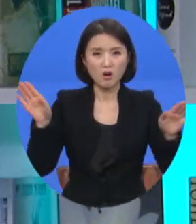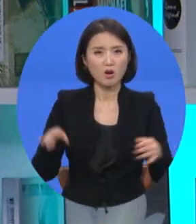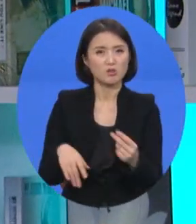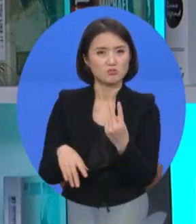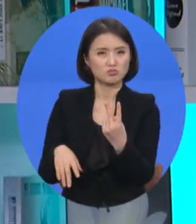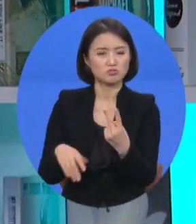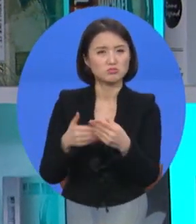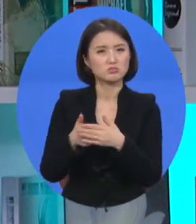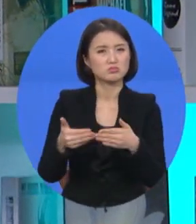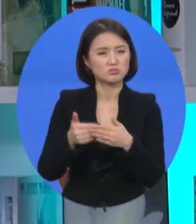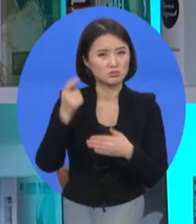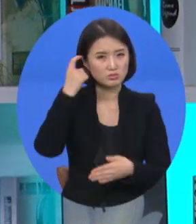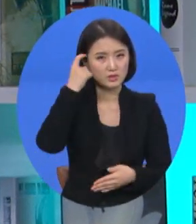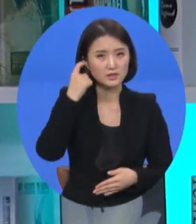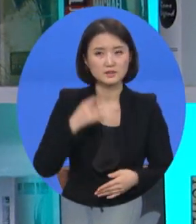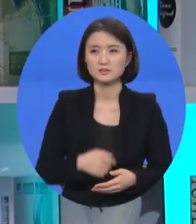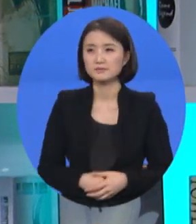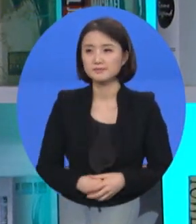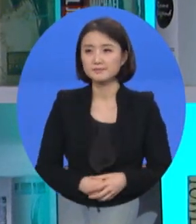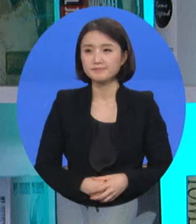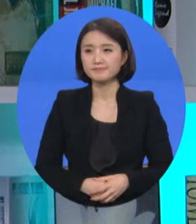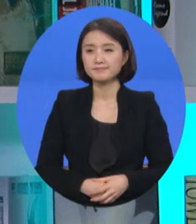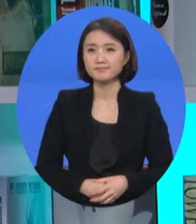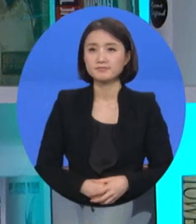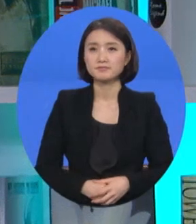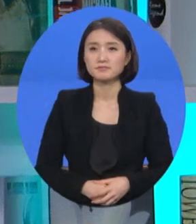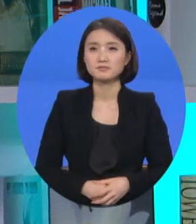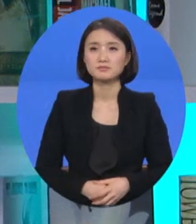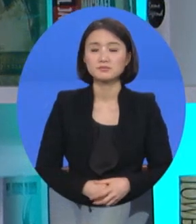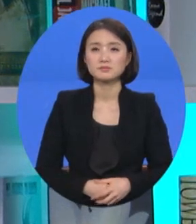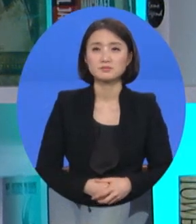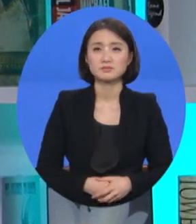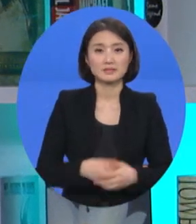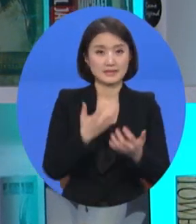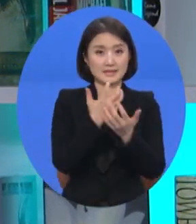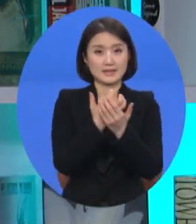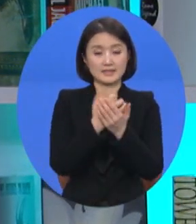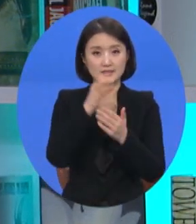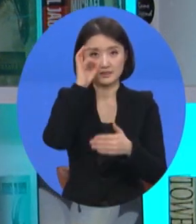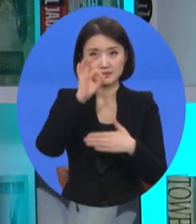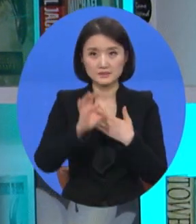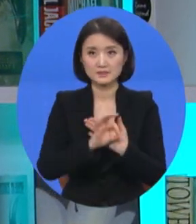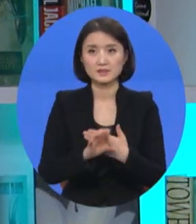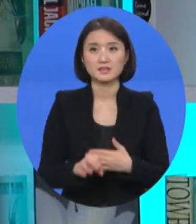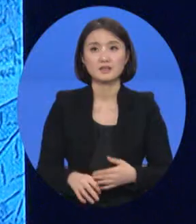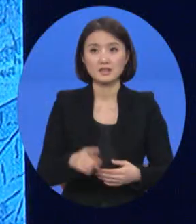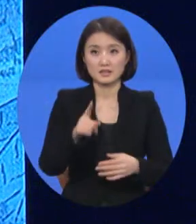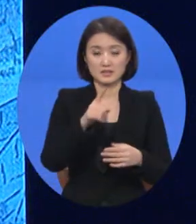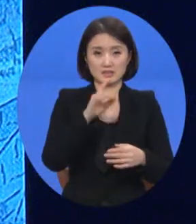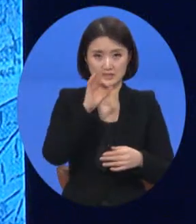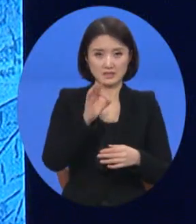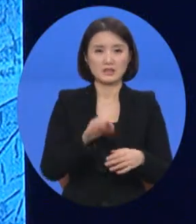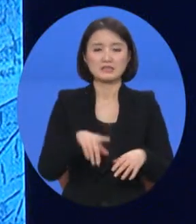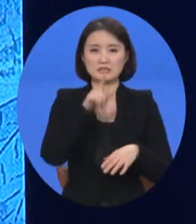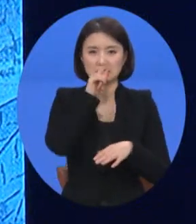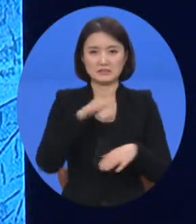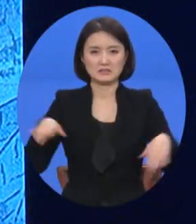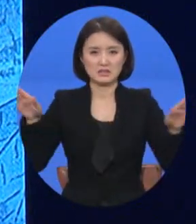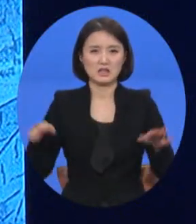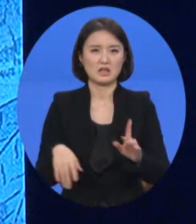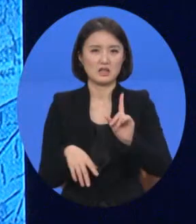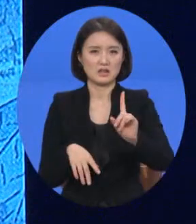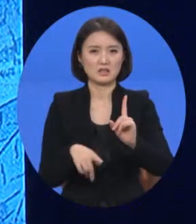아마 일로 라고 써야 될 겁니다 이게 백로의 노짱 입니다 한 마리 백록 일이 일로 와